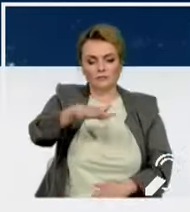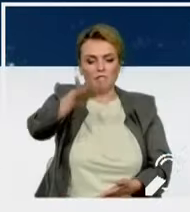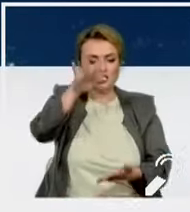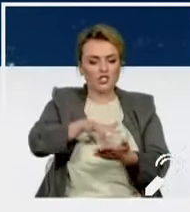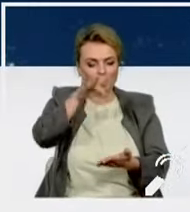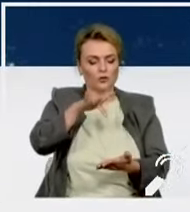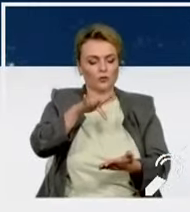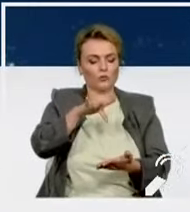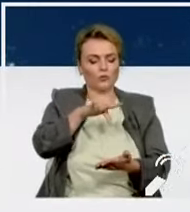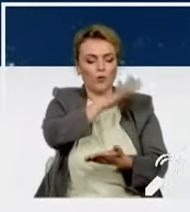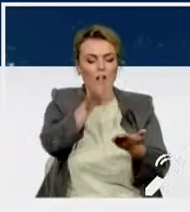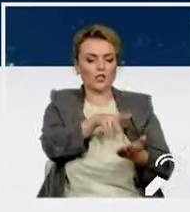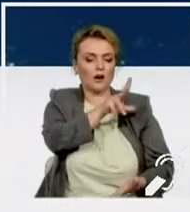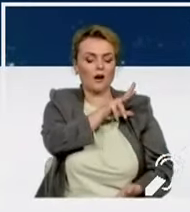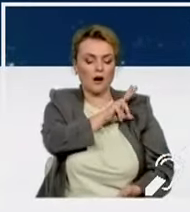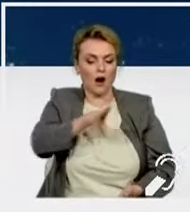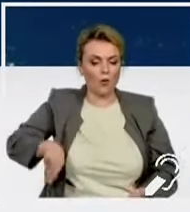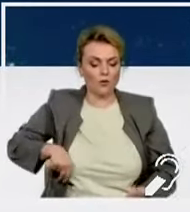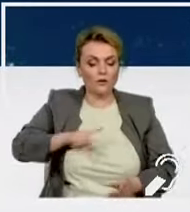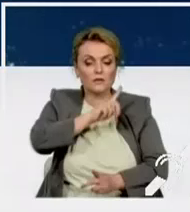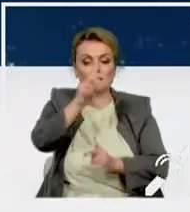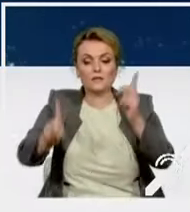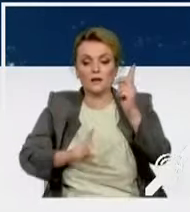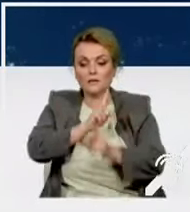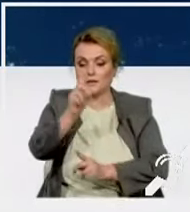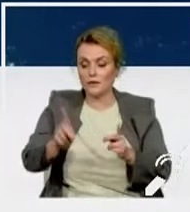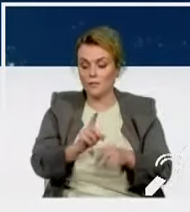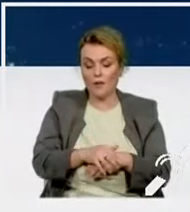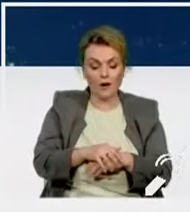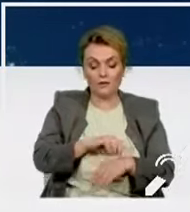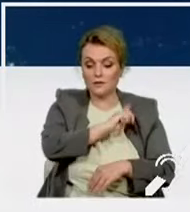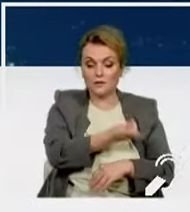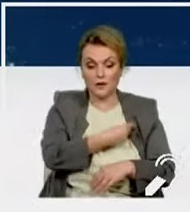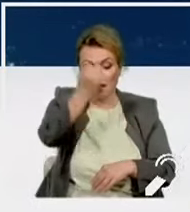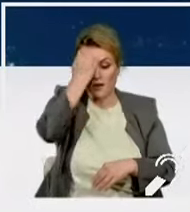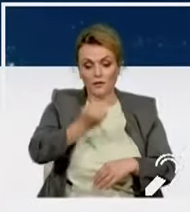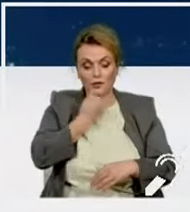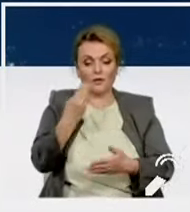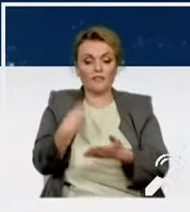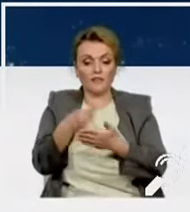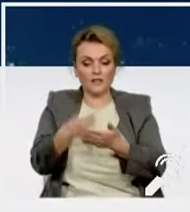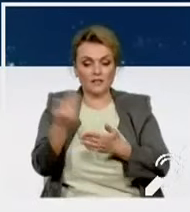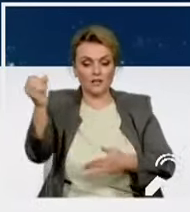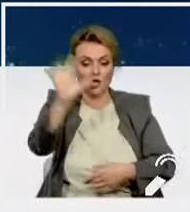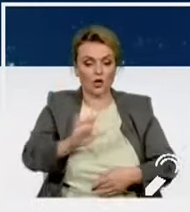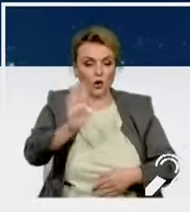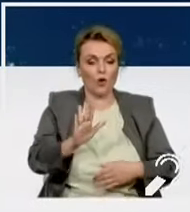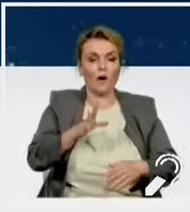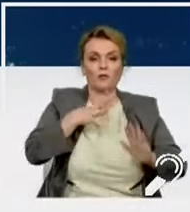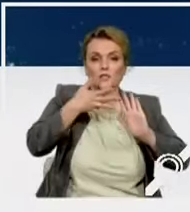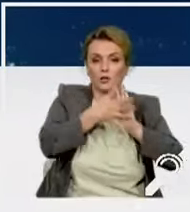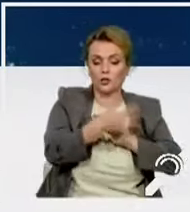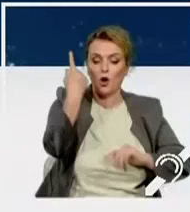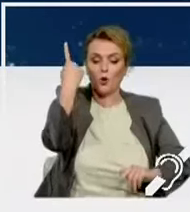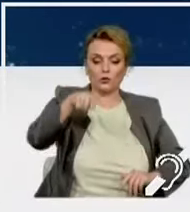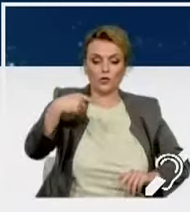Zona centrală a municipiului Cahul s-a schimbat la față printr-un proiect finanțat din bani europeni. Lucrările în valoare de peste 1,8 milioane